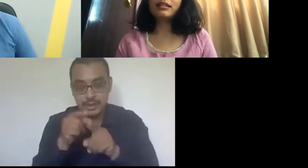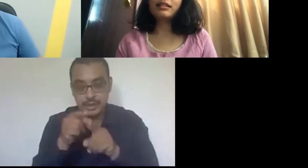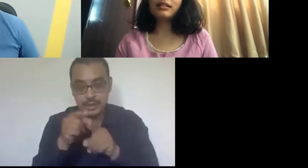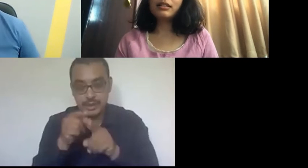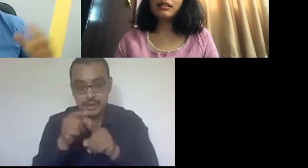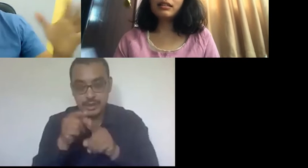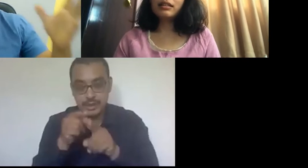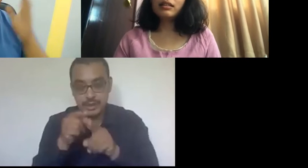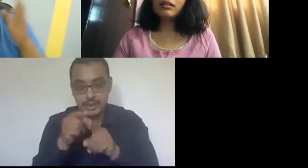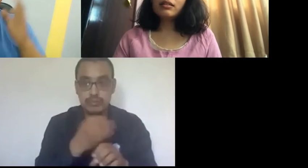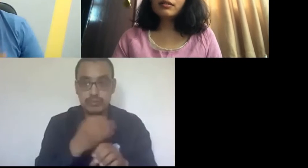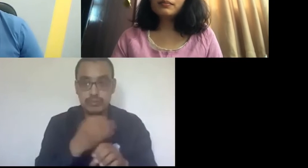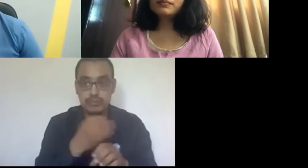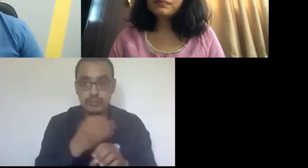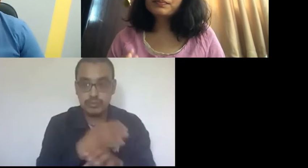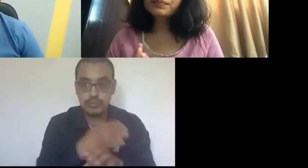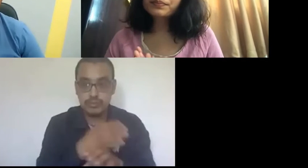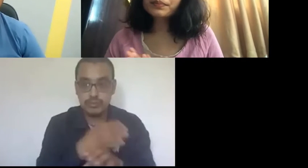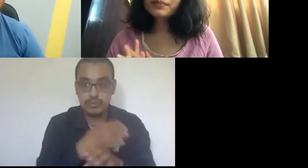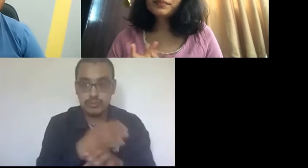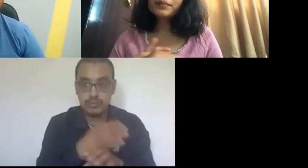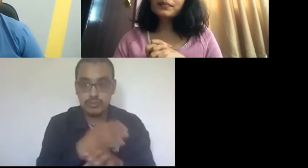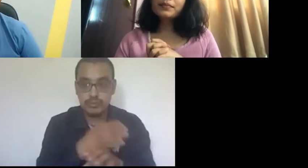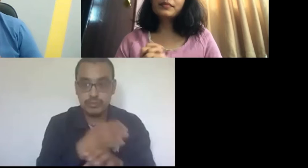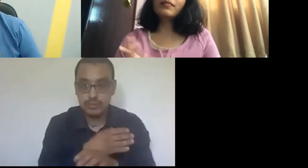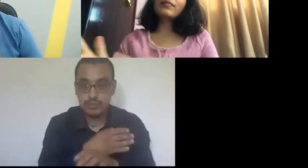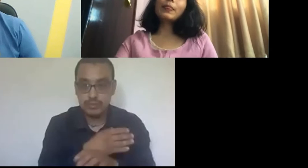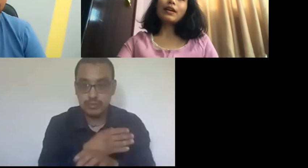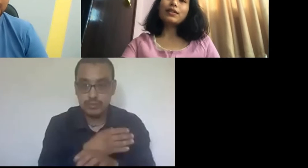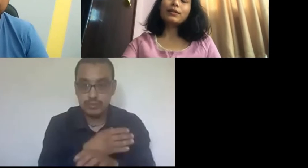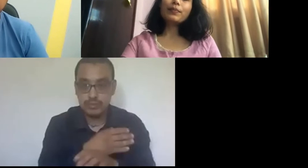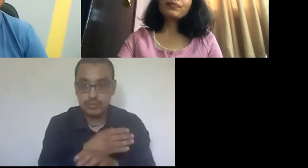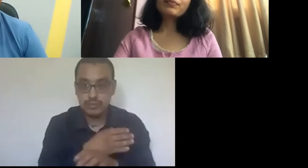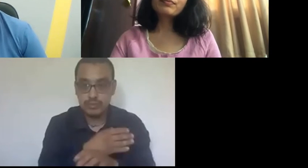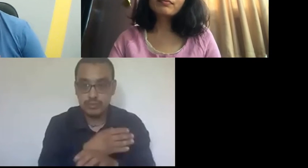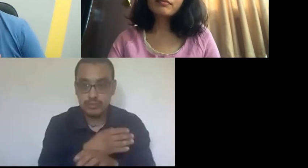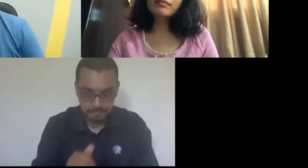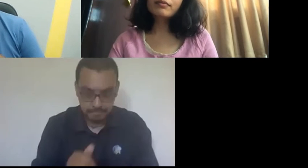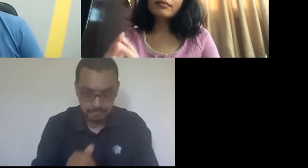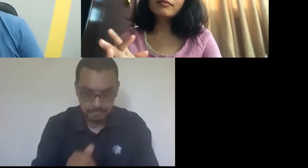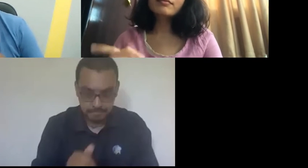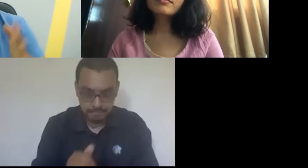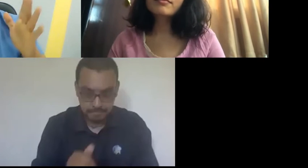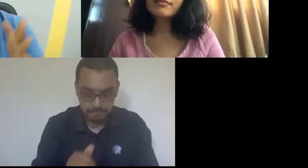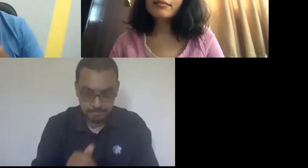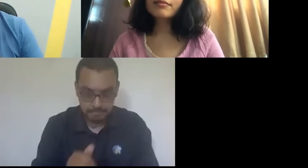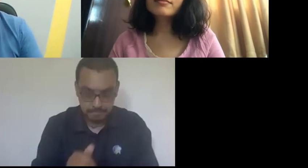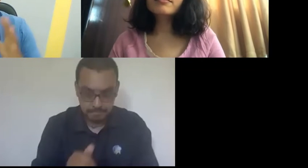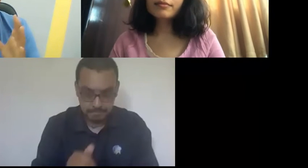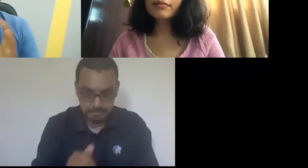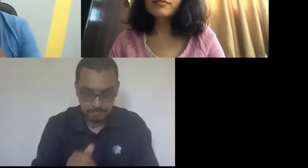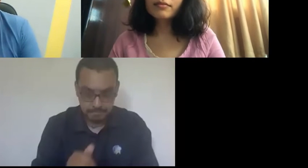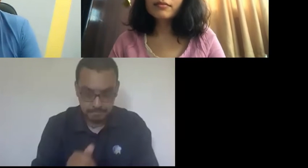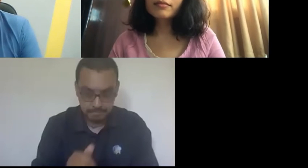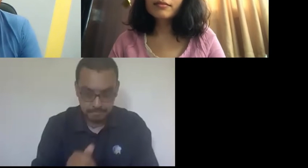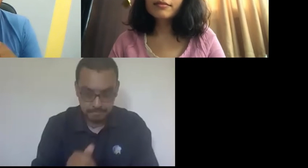तपाईँले भन्दै जाँदाखेरि मैले दुई चारवटा कुराहरू मेरो दिमागमा पनि आइरहेको थियो तपाईँको कुरा सुन्नुको साथसाथै. जस्तै मलाई याद छ कि एकचोटि मैले एउटा फेसबुकमा चाहिँ मैले एउटा